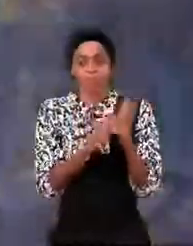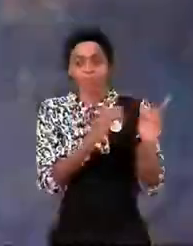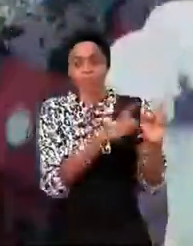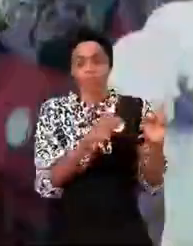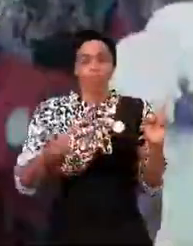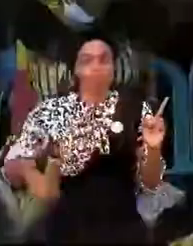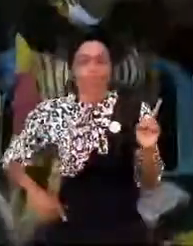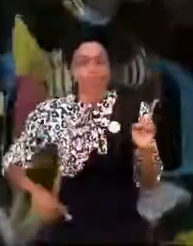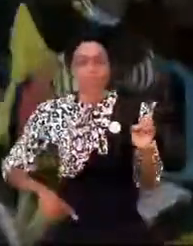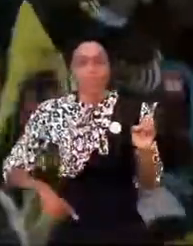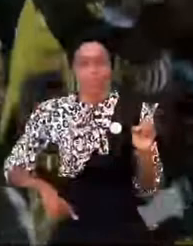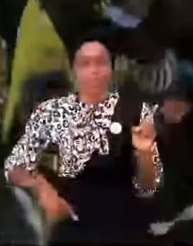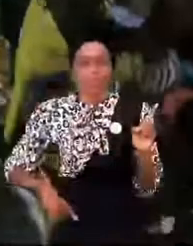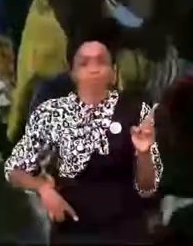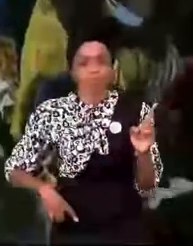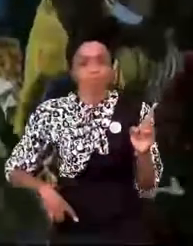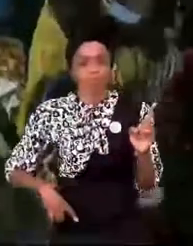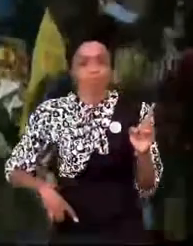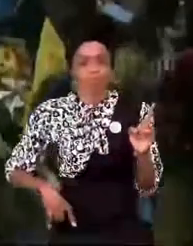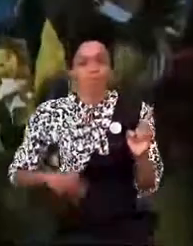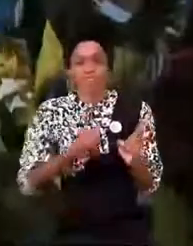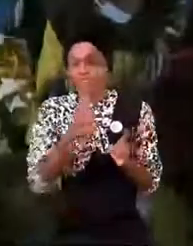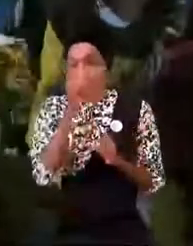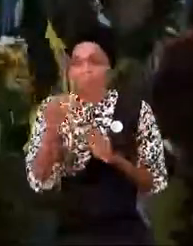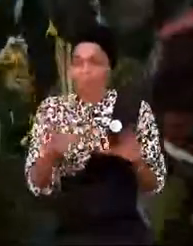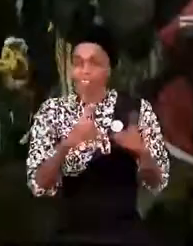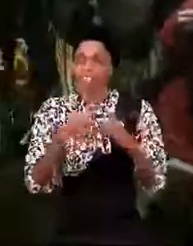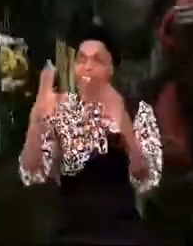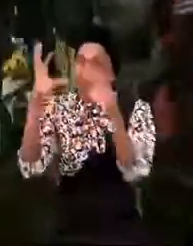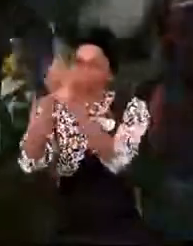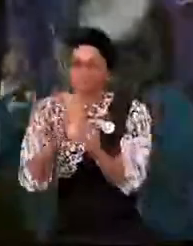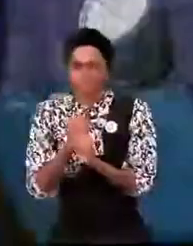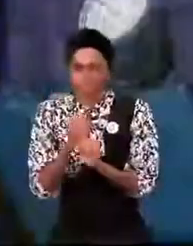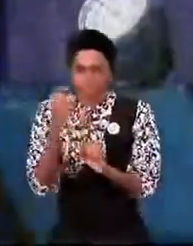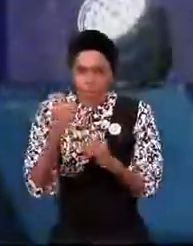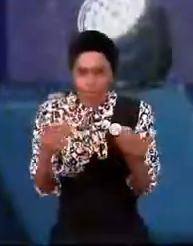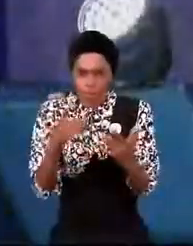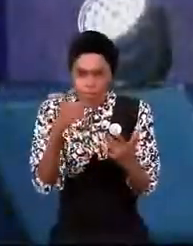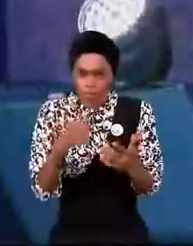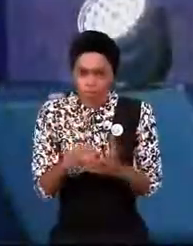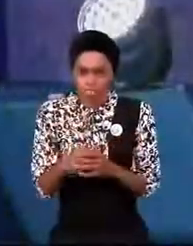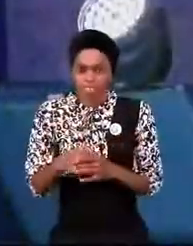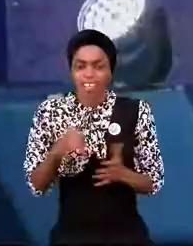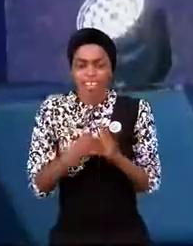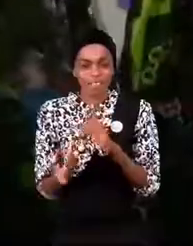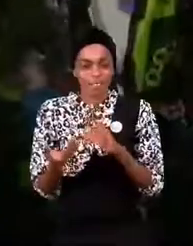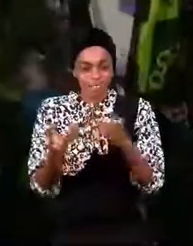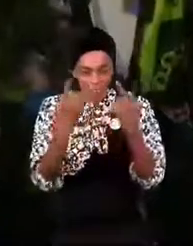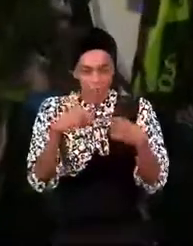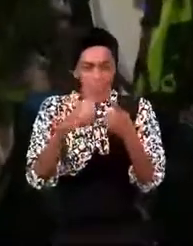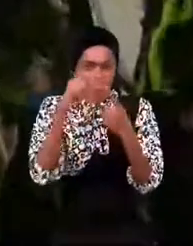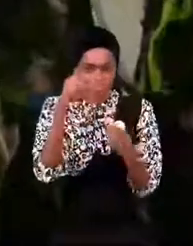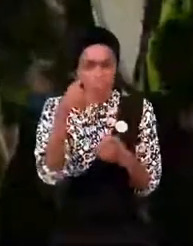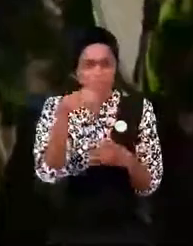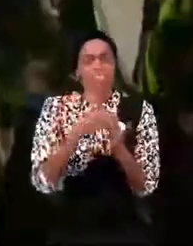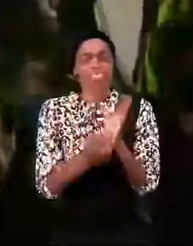Je suis prêt à recevoir. Ça va venir. Ça vient pour toi au nom de